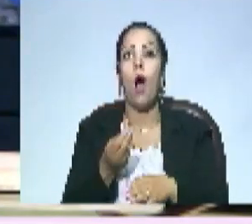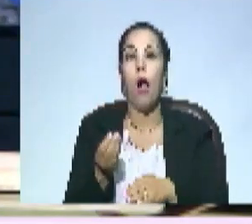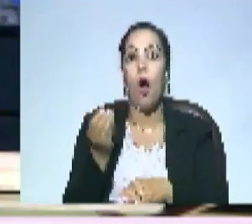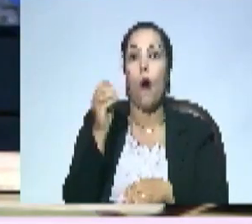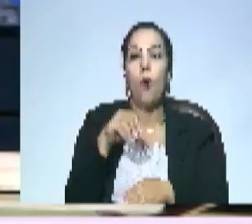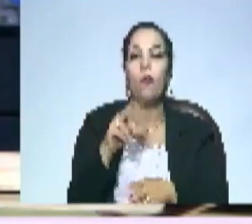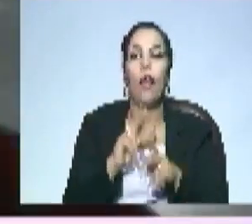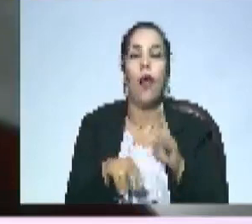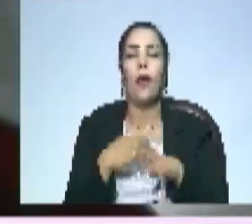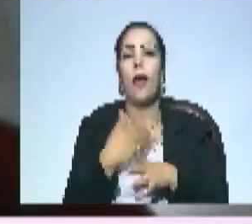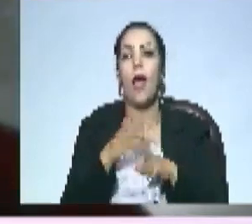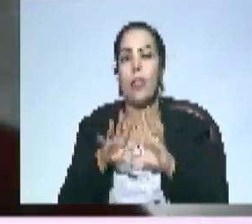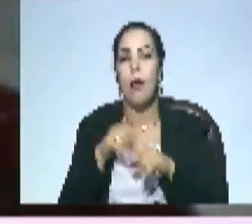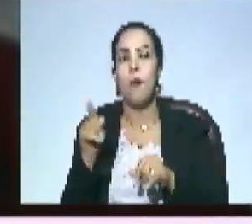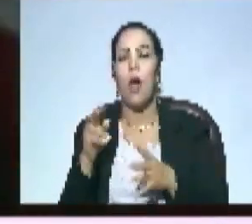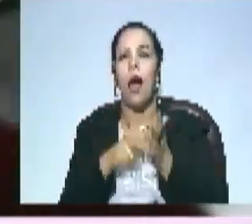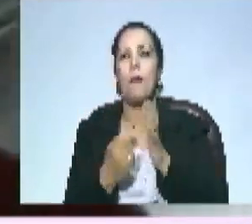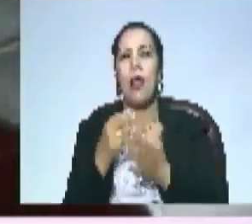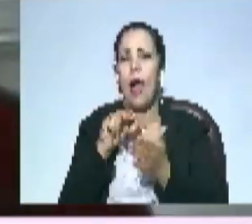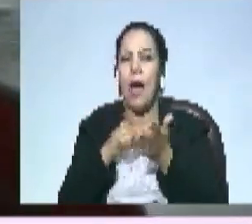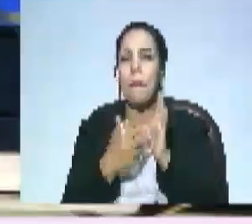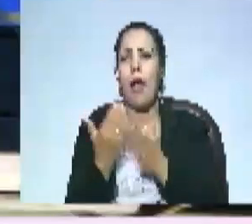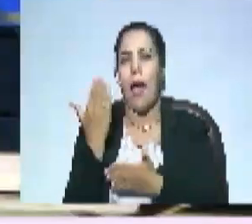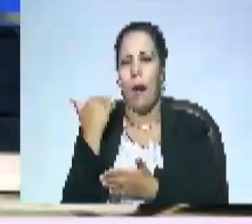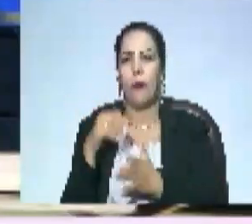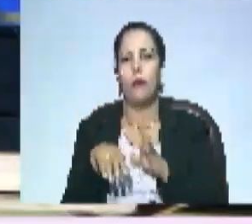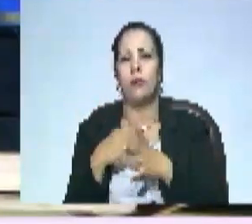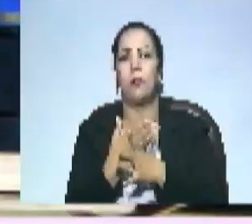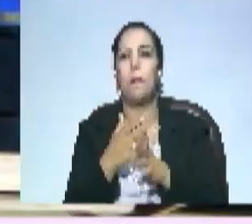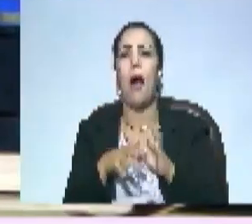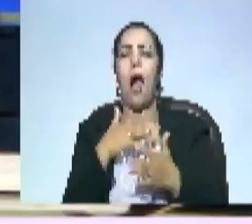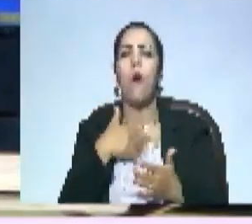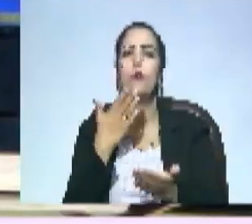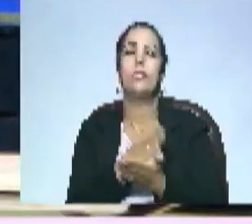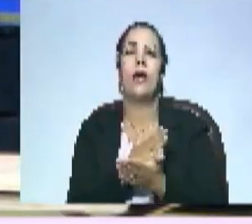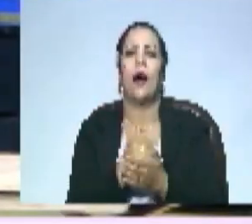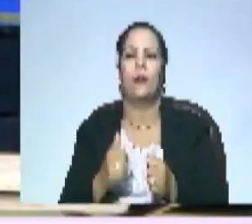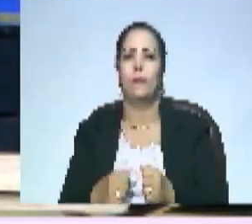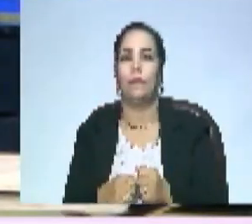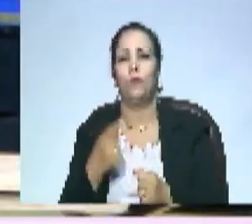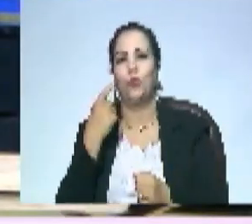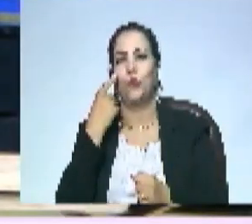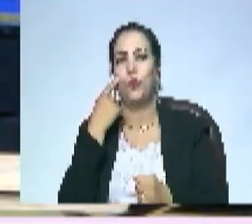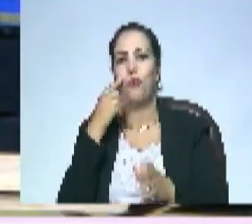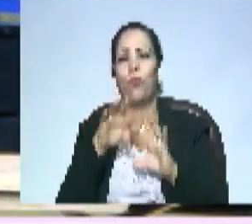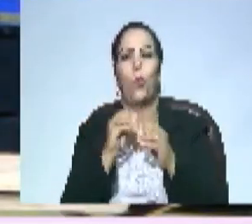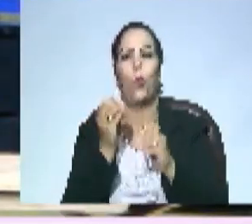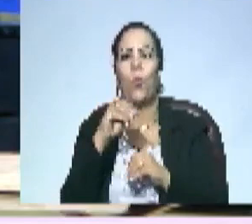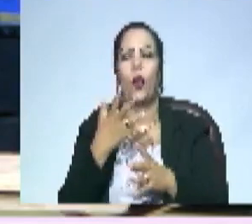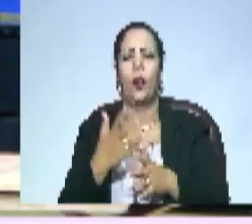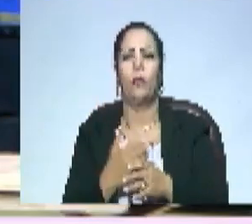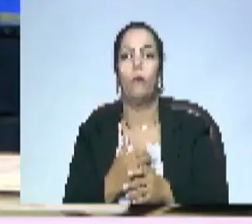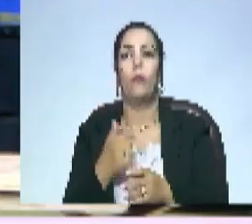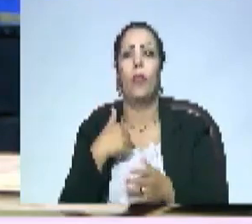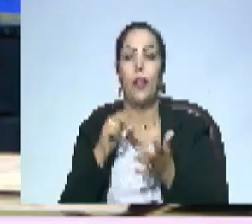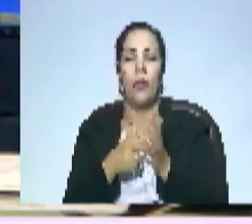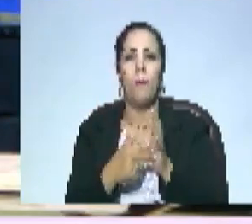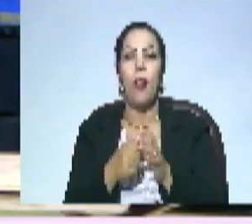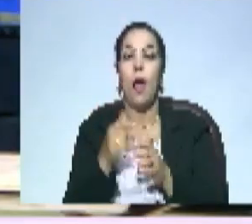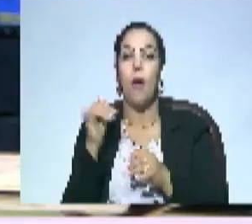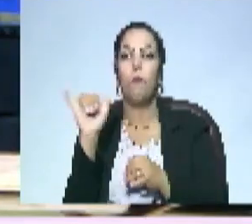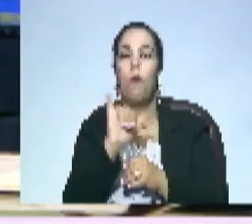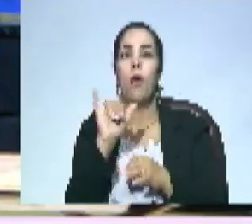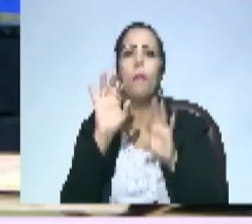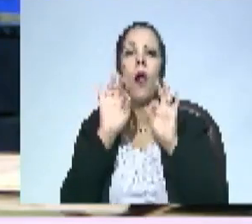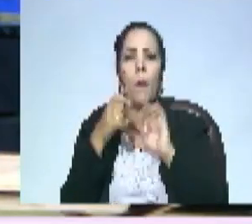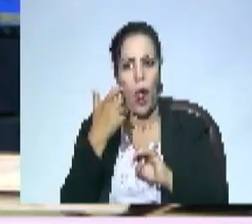تانيه احنا عاملينها بس عملتها قبل الحلقه عشان انا كنت عايزها تبرد احنا هنعمل حاجه مهمه